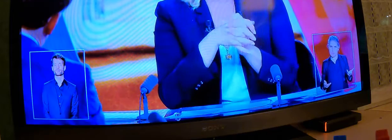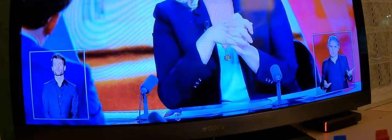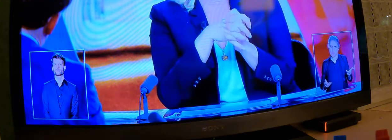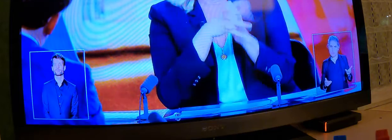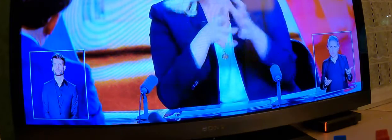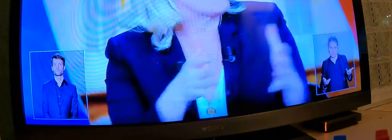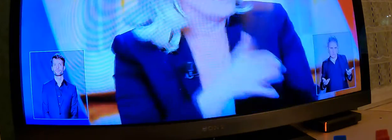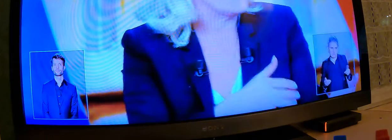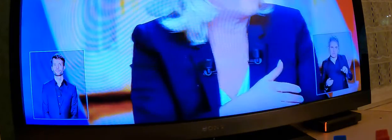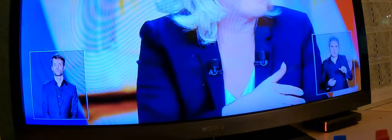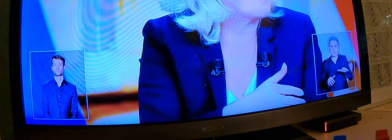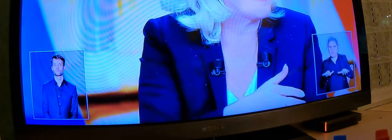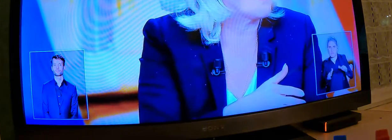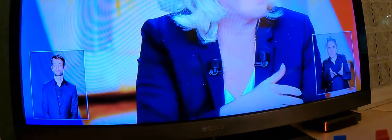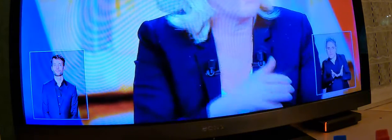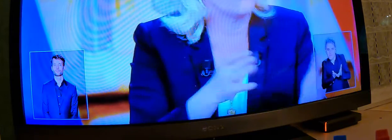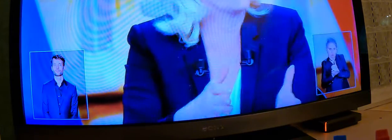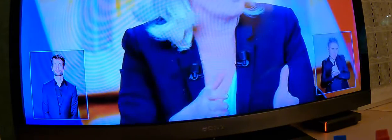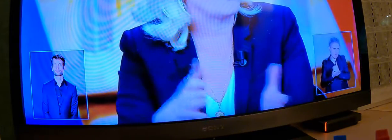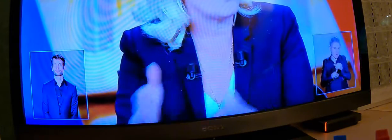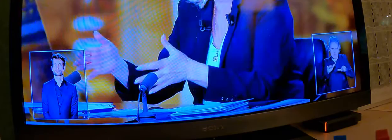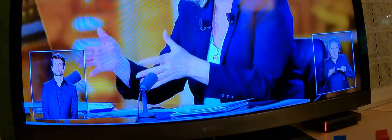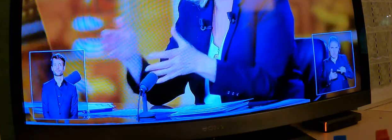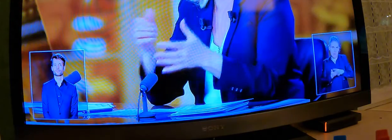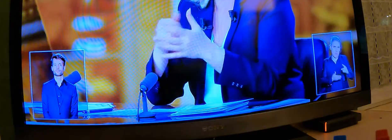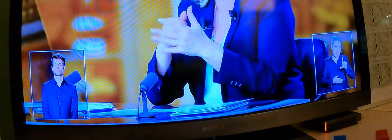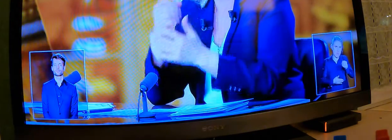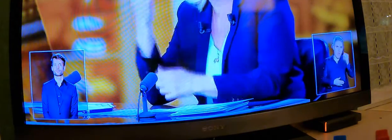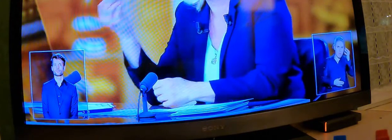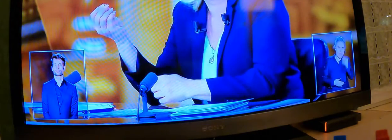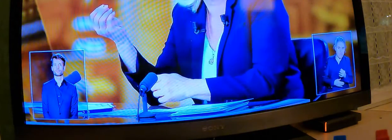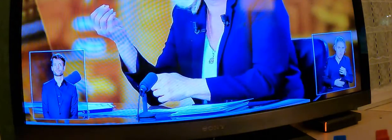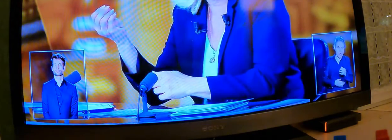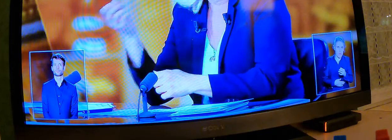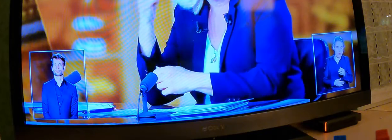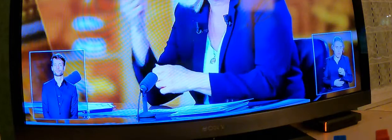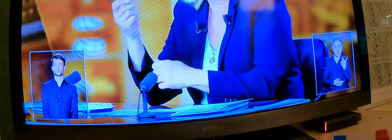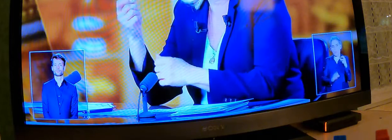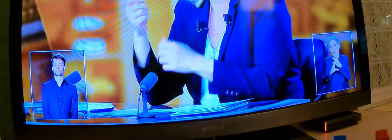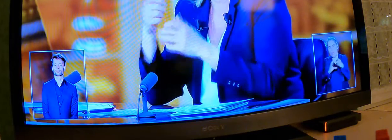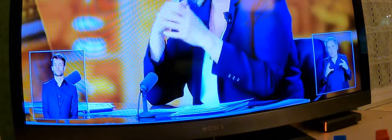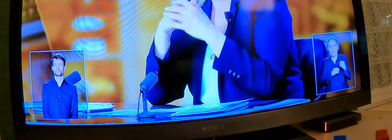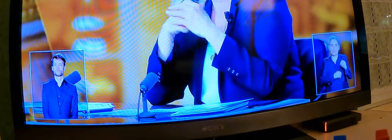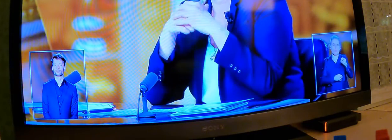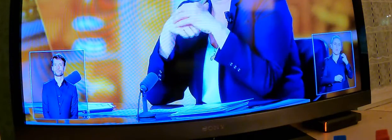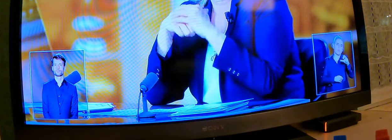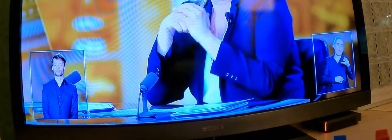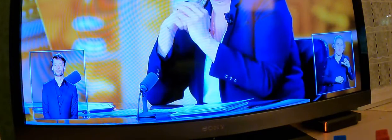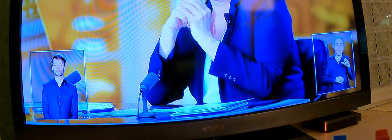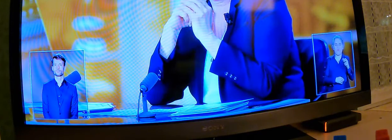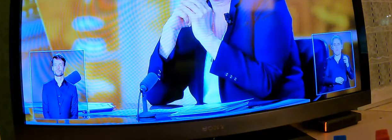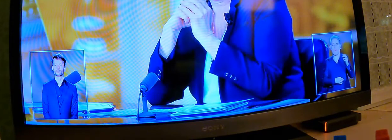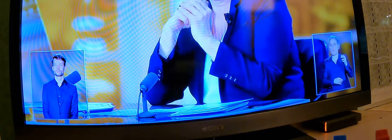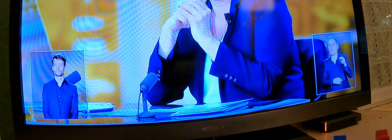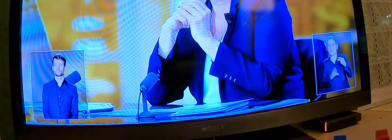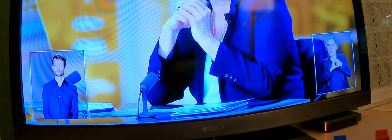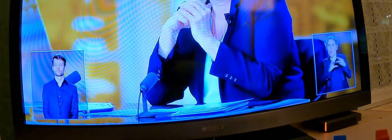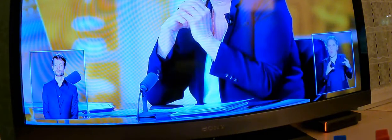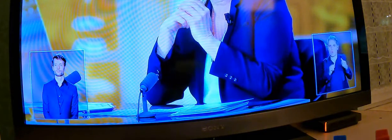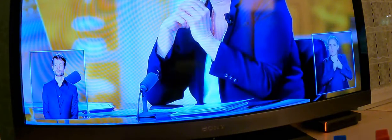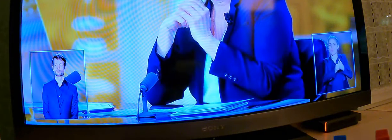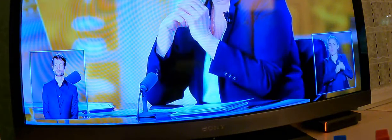accorder 20% de leur salaire jusqu'à 200 euros ou 30% jusqu'à 300 euros pour les boursiers, eh ben, je trouve que c'est